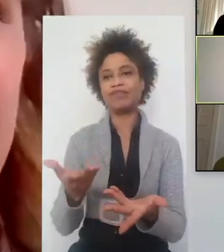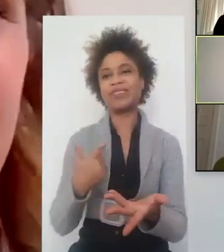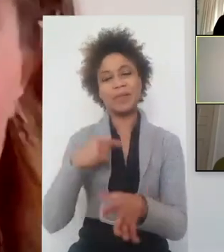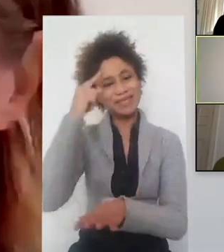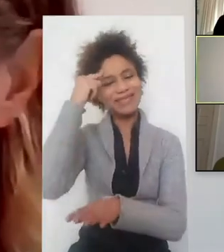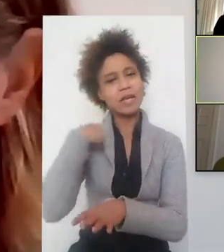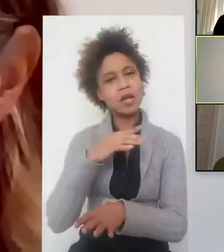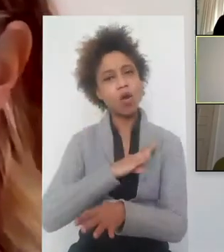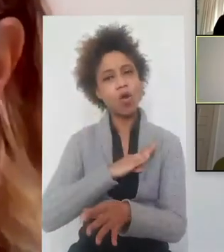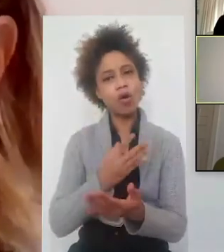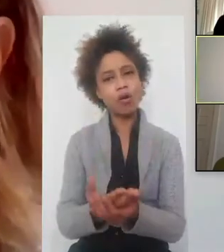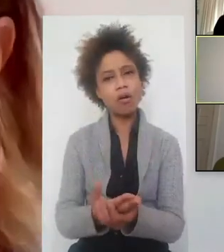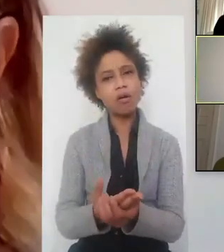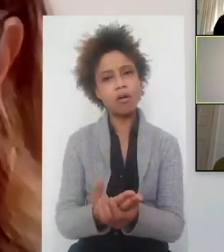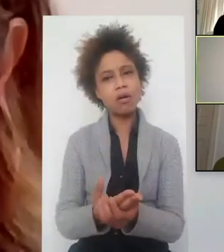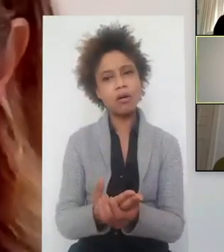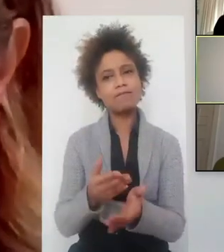kijken. En